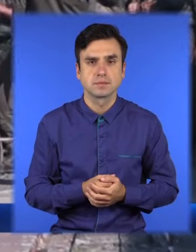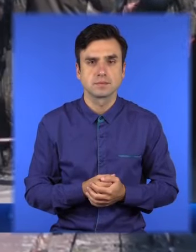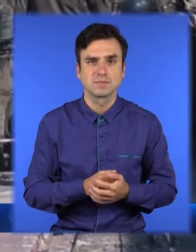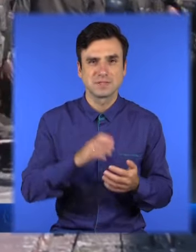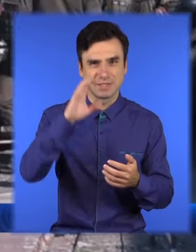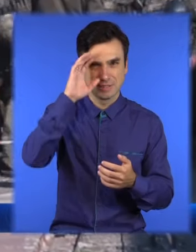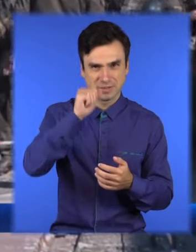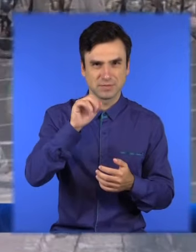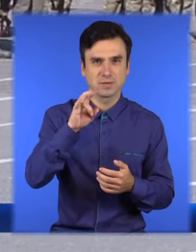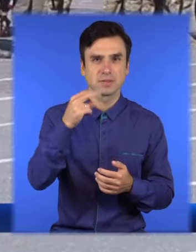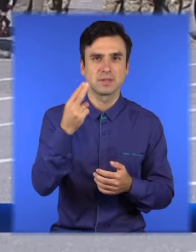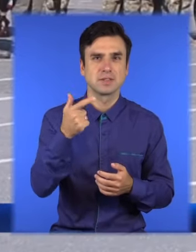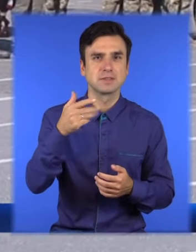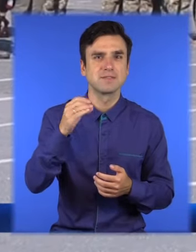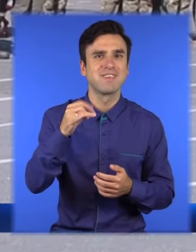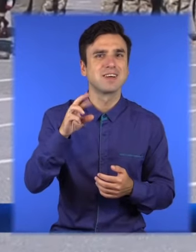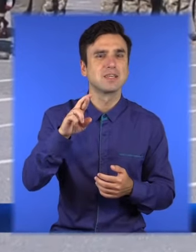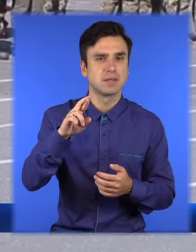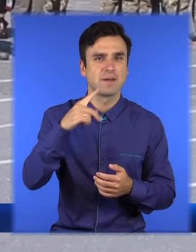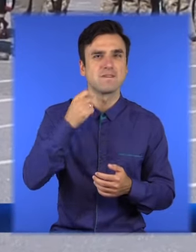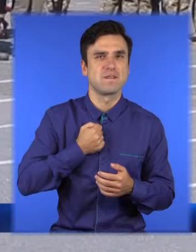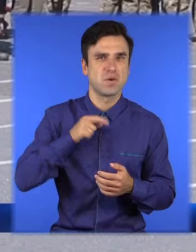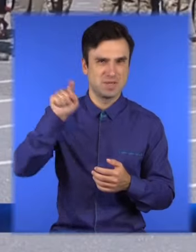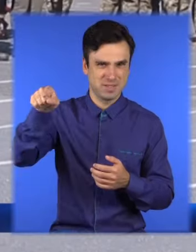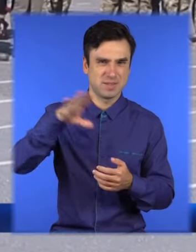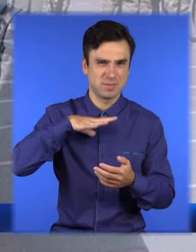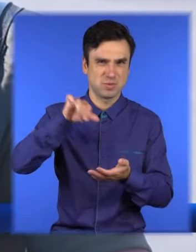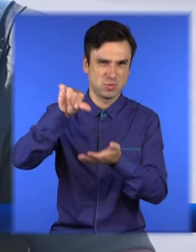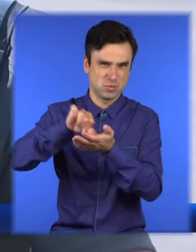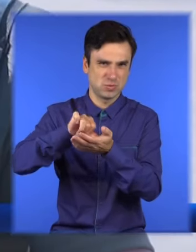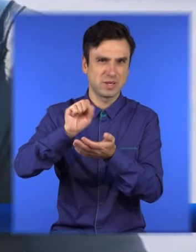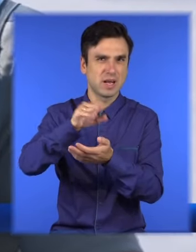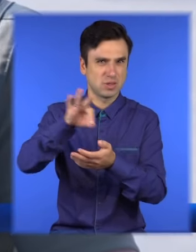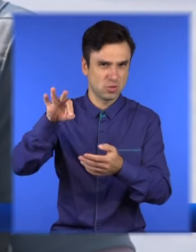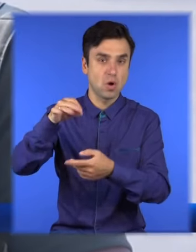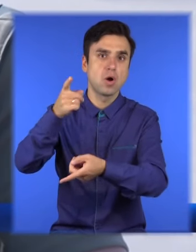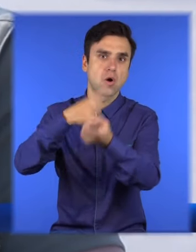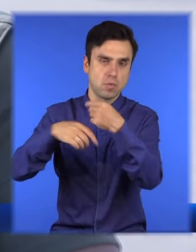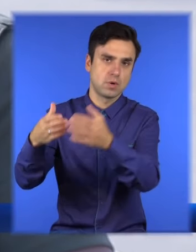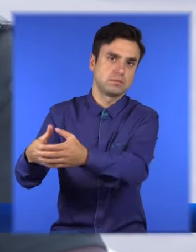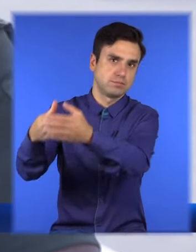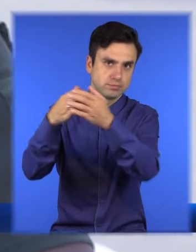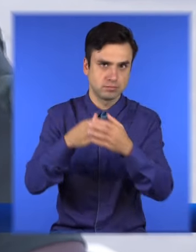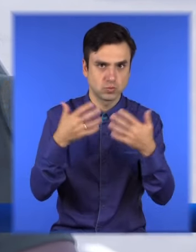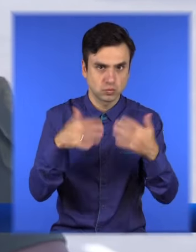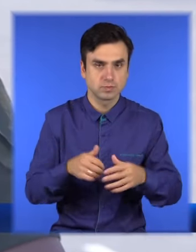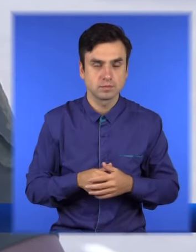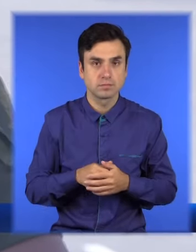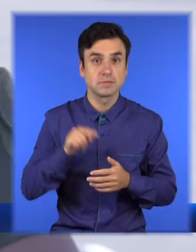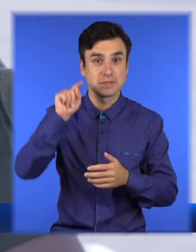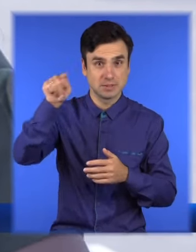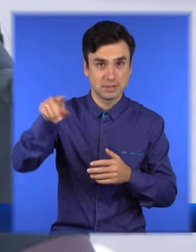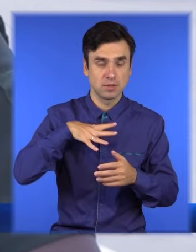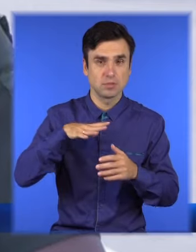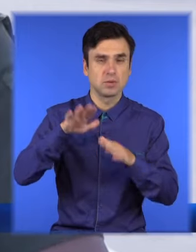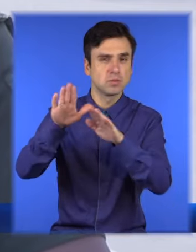Криворізькі нацгвардійці повернулись із зони проведення операції об'єднаних сил. Протягом 3 місяців особовий склад